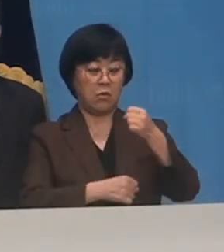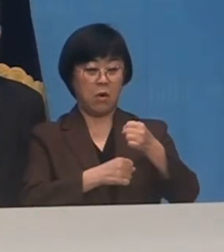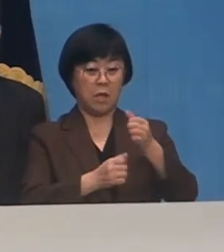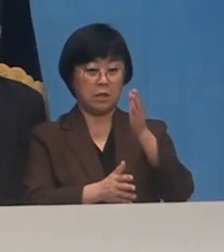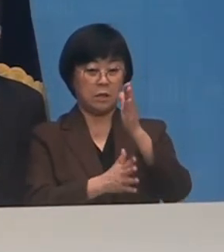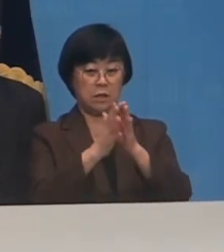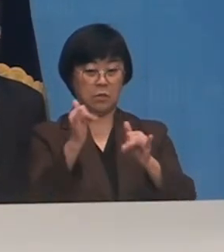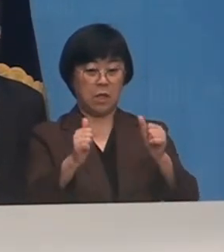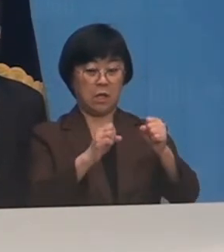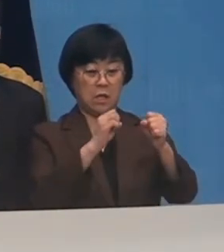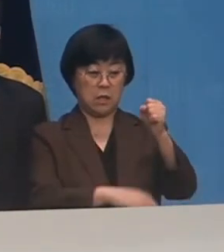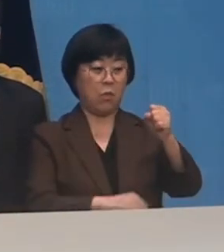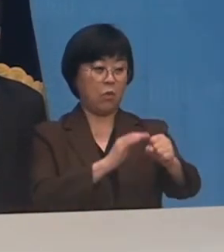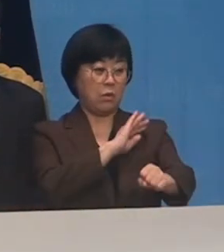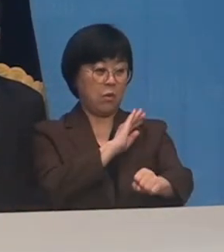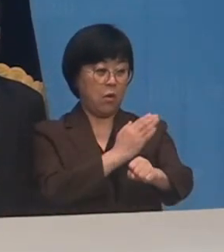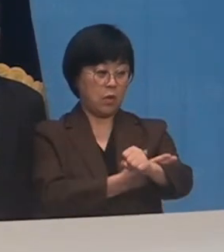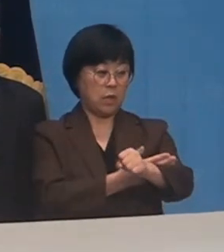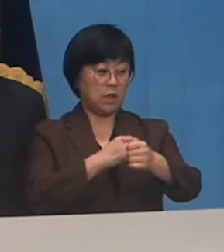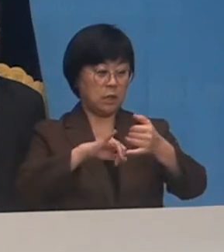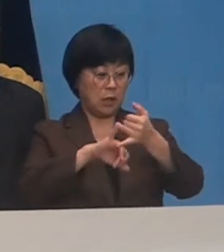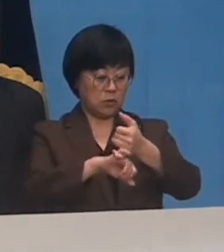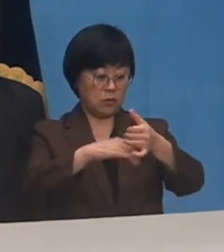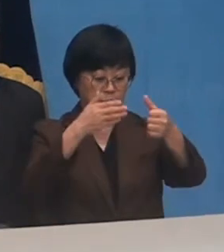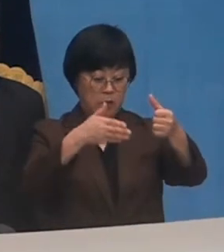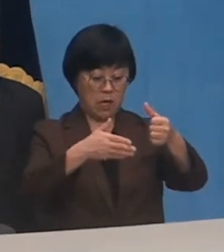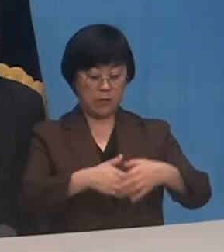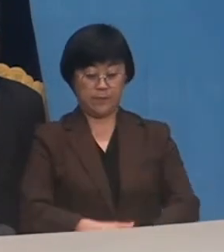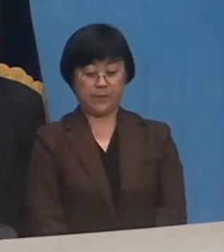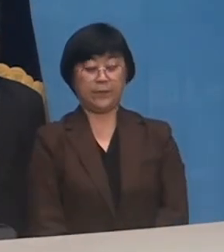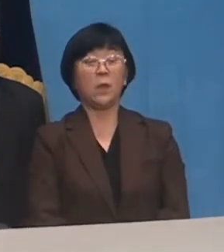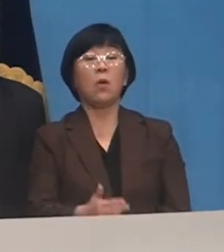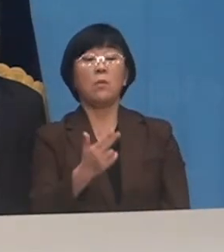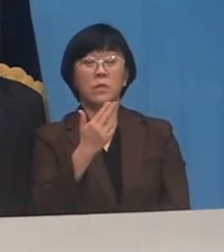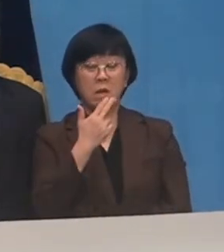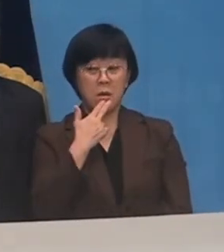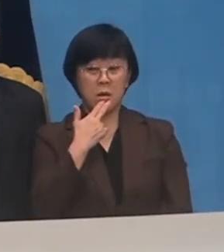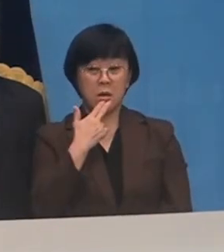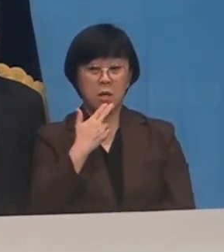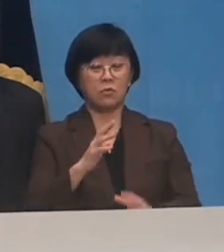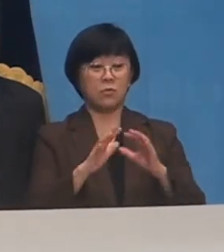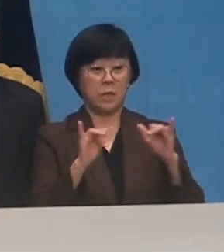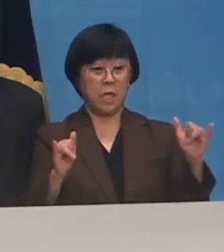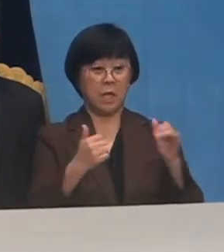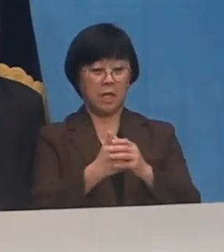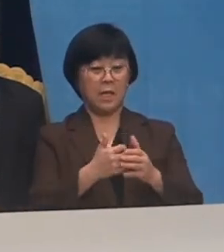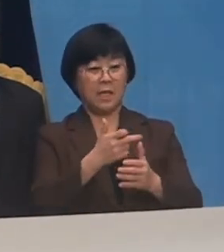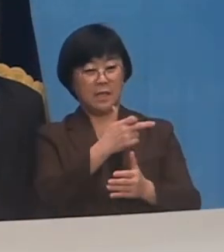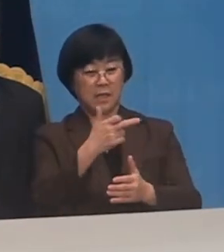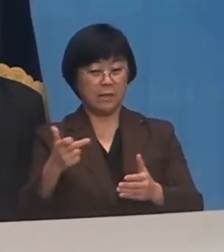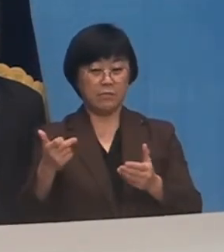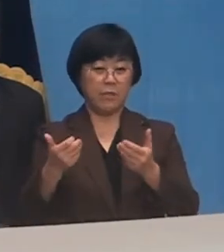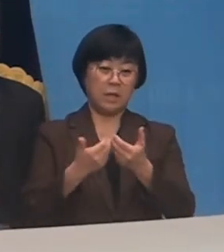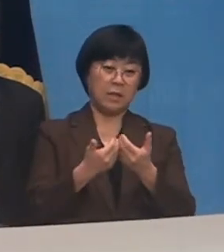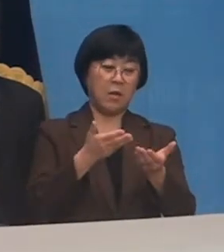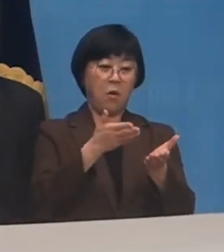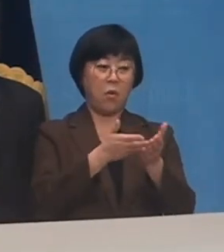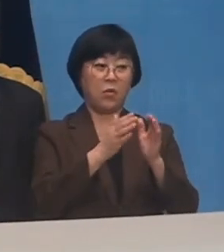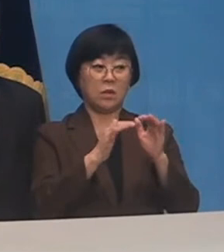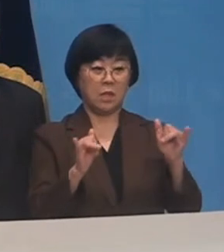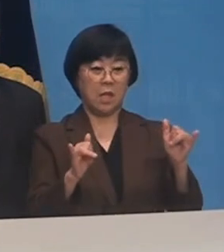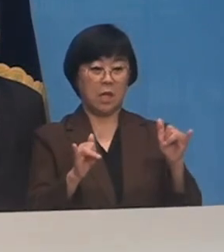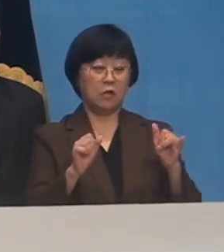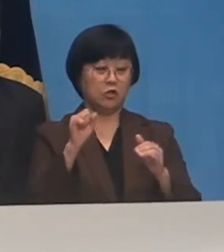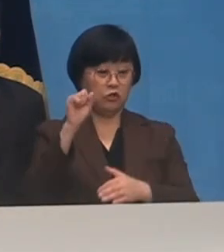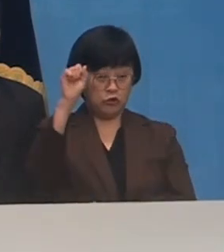기본권에 대해서 약속을 해주시기 바랍니다. 만약에 그렇게 하지 않으신다면 국민의 큰 저항, 언론인의